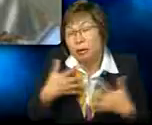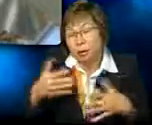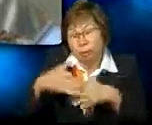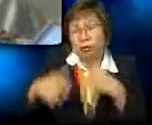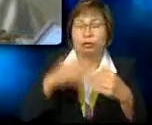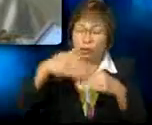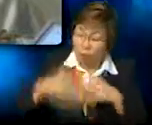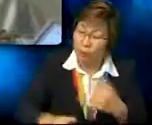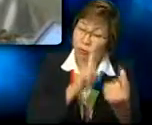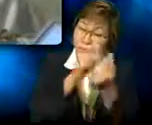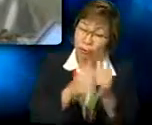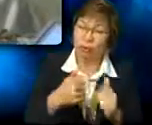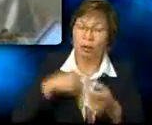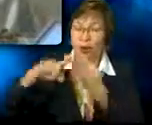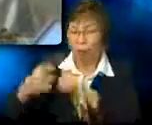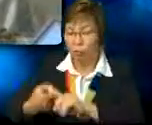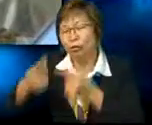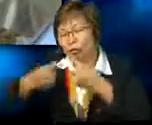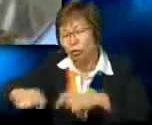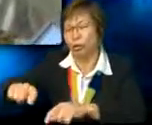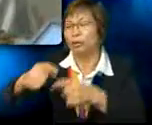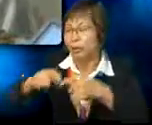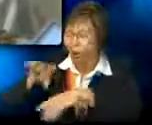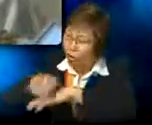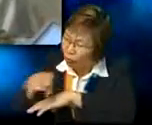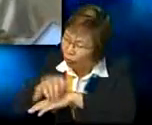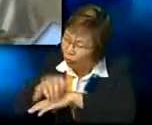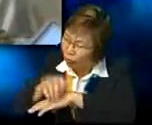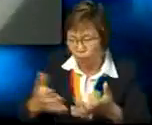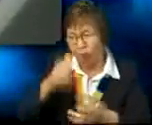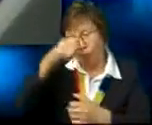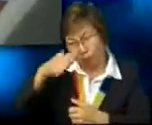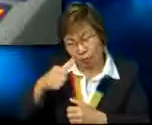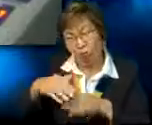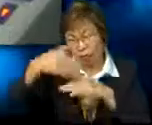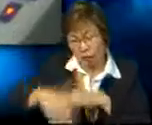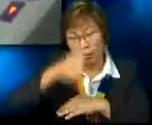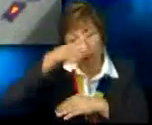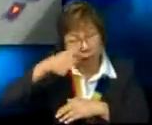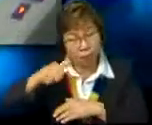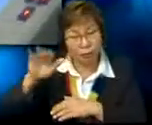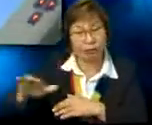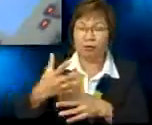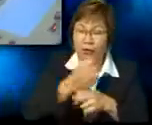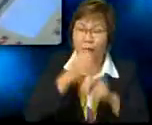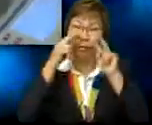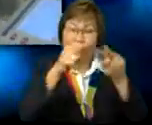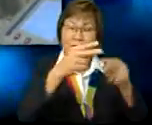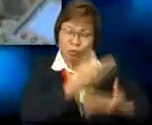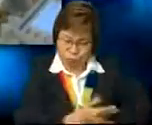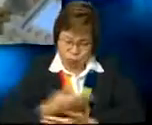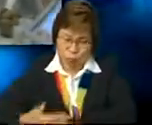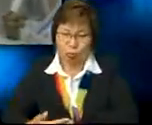berjumpa saya dan kawan-kawan cuba meyakinkan, maka dia setuju untuk operation. Lepas pembedahan, beliau telah dapat melihat cucu